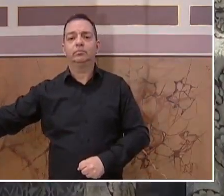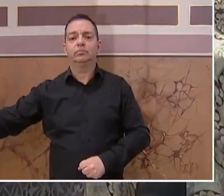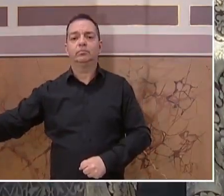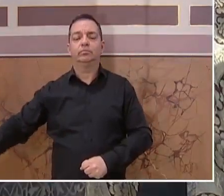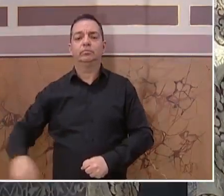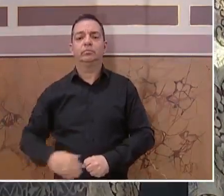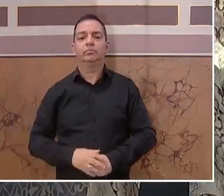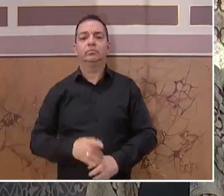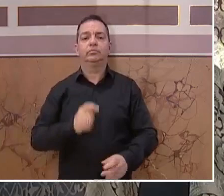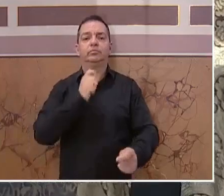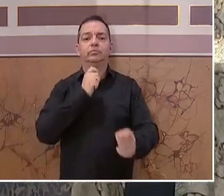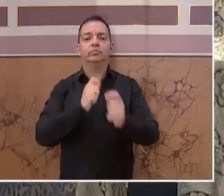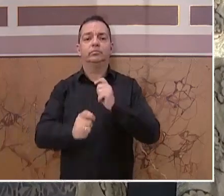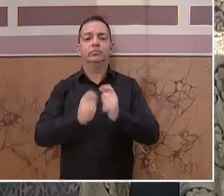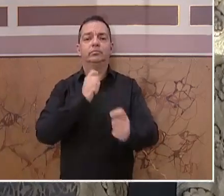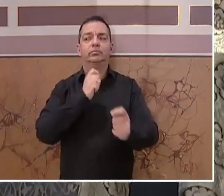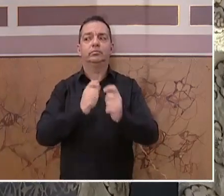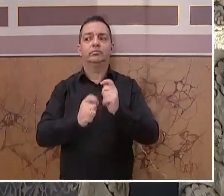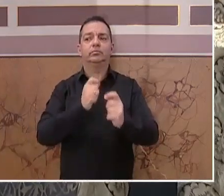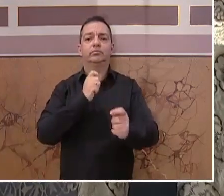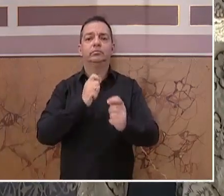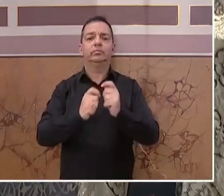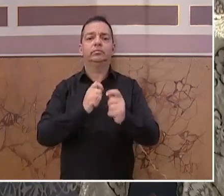μεταδέους και ευλαβίας,